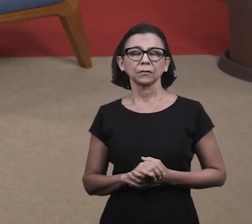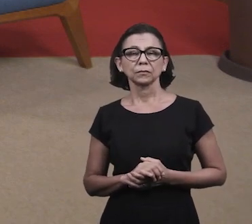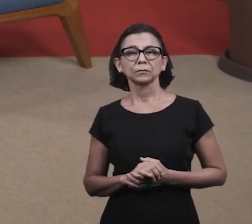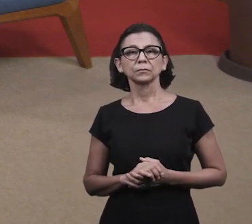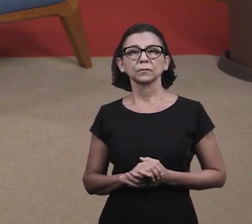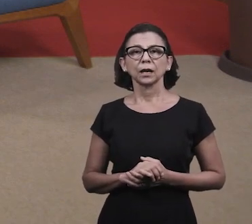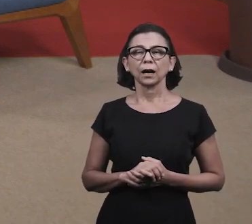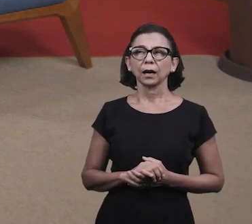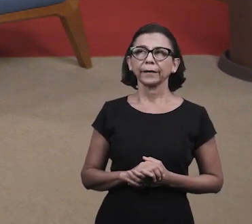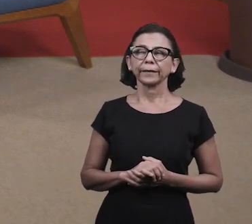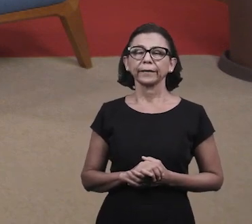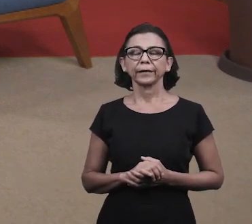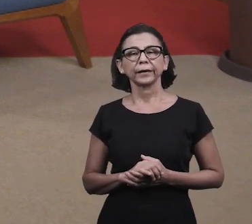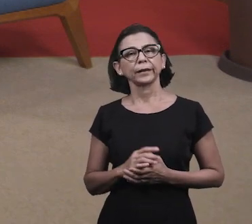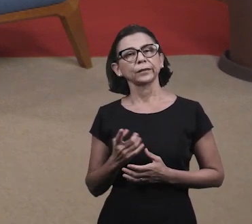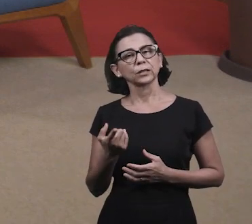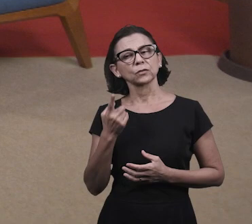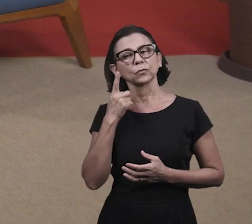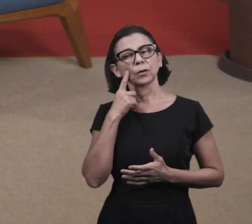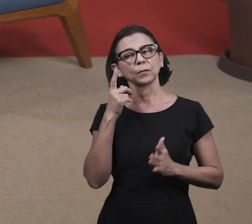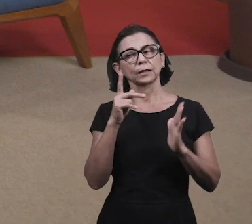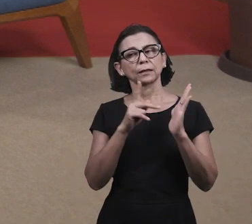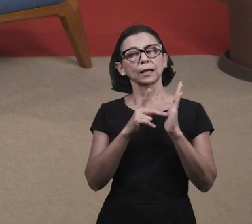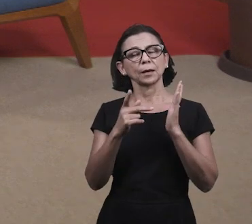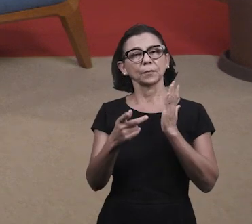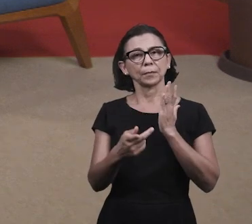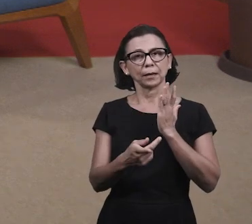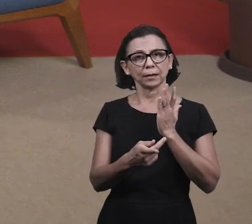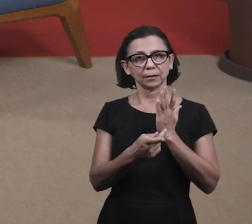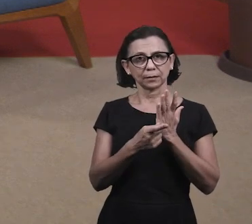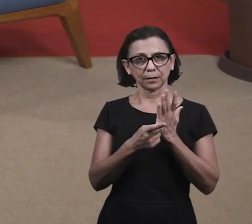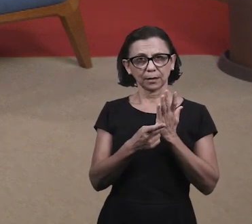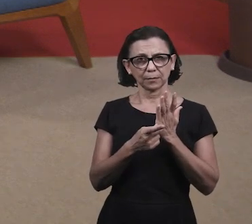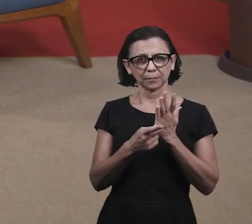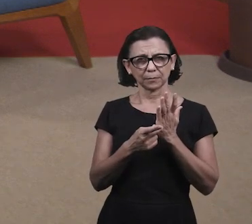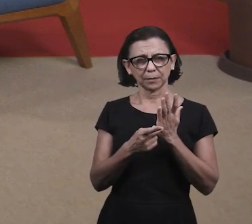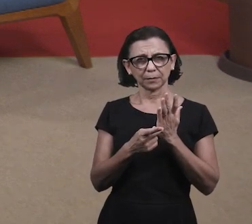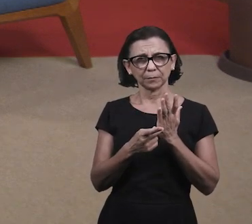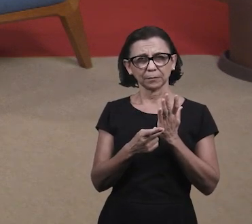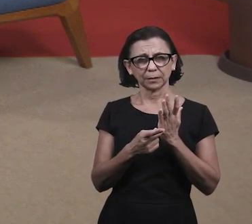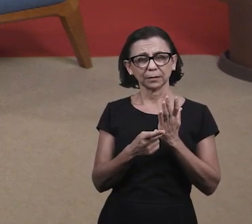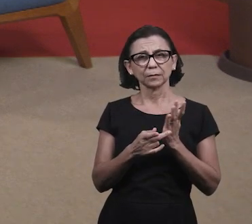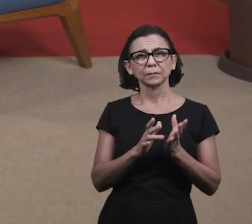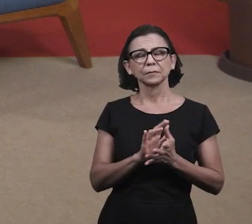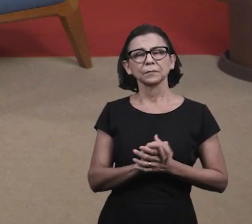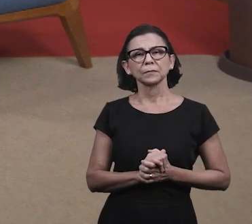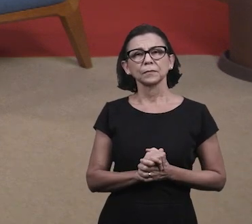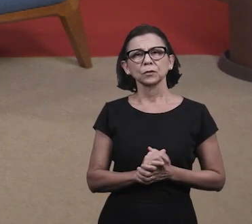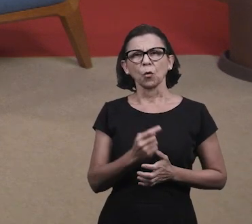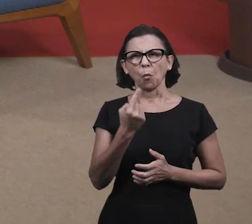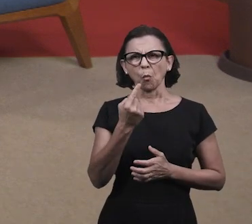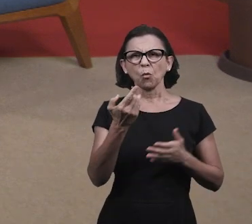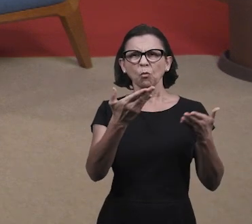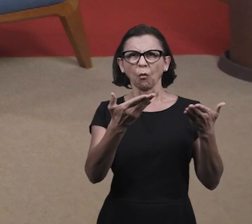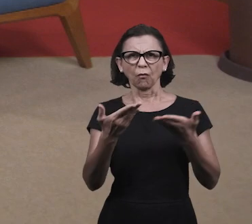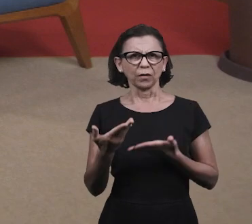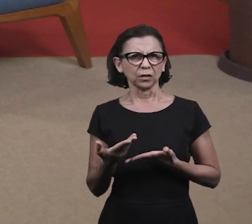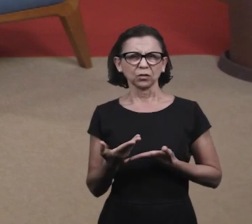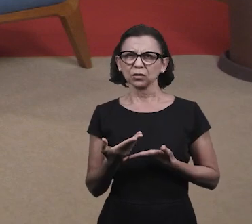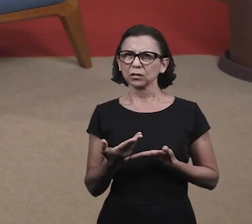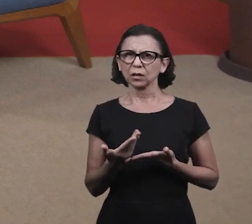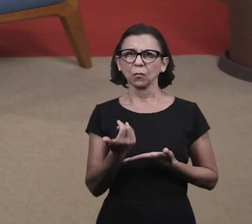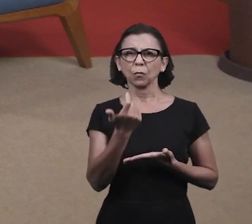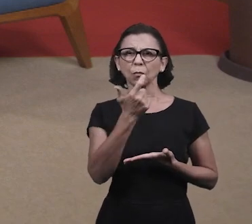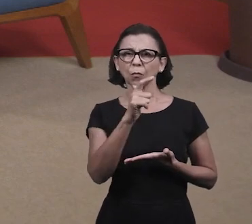percevoir que n'a pas été simplement une invitation. On voit que dans la parabole, il y a plus d'une